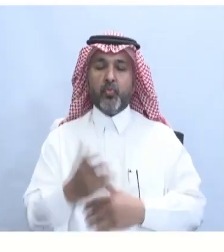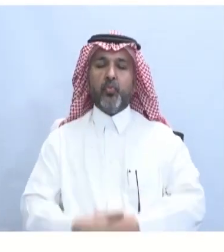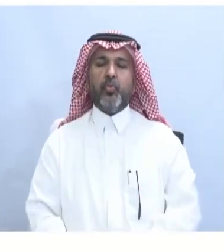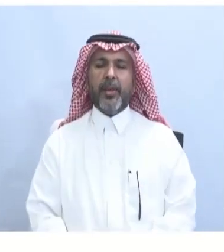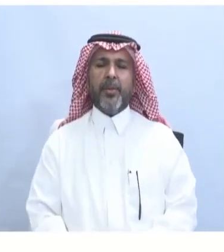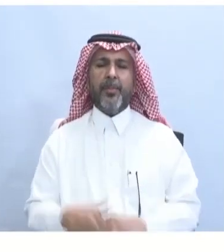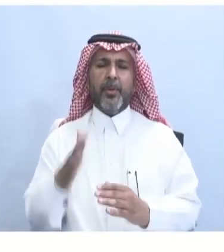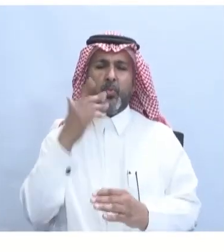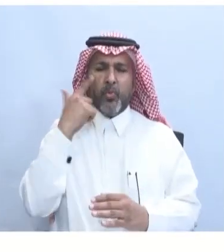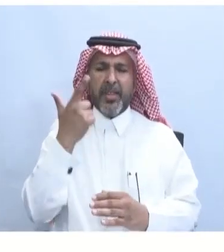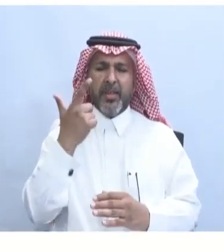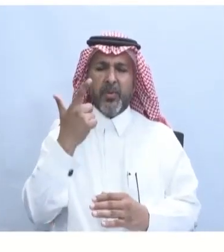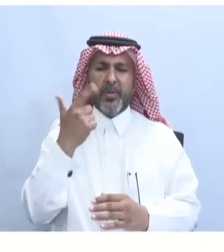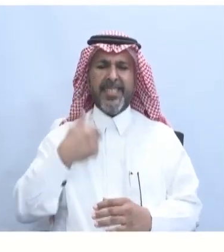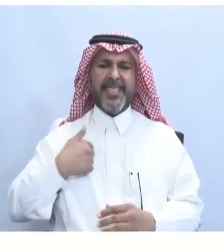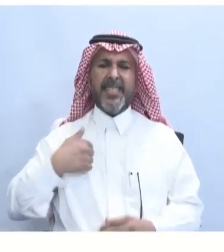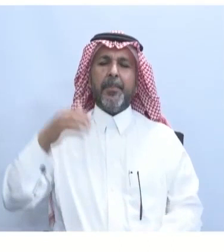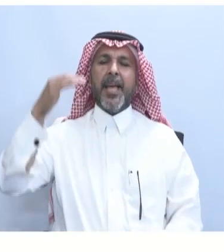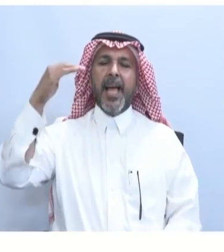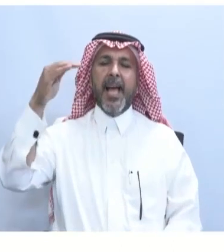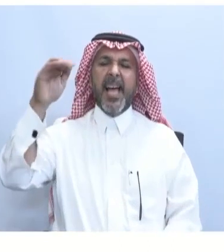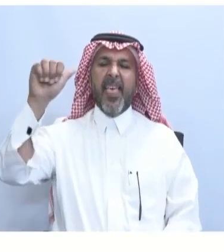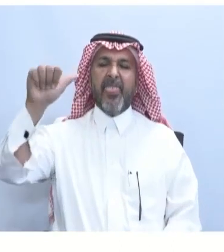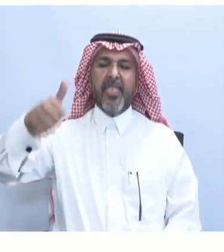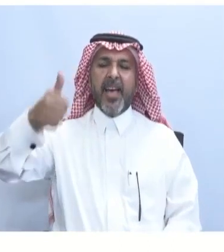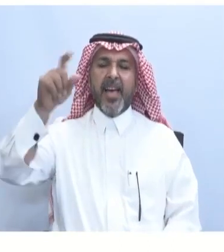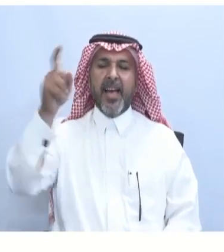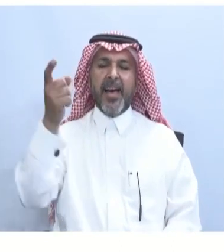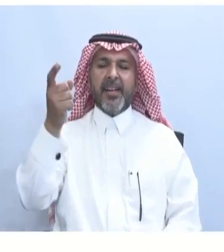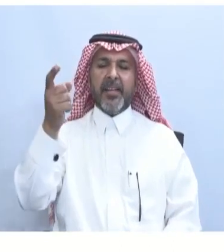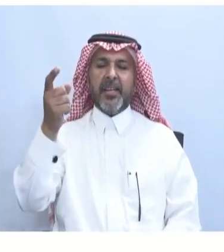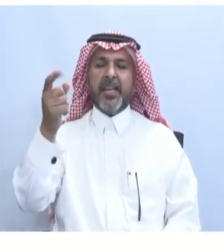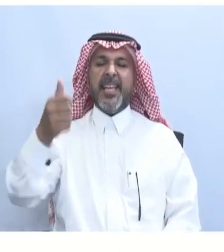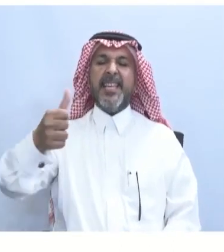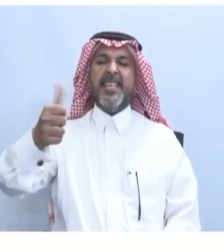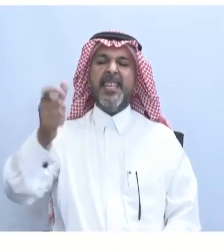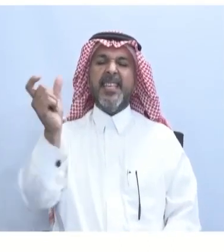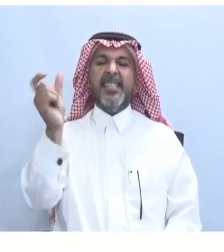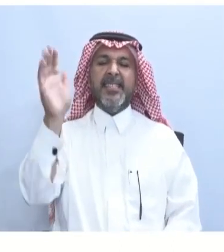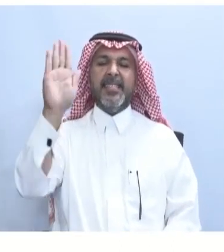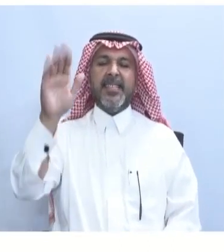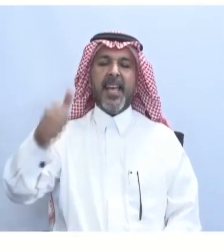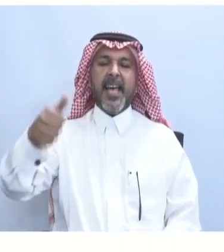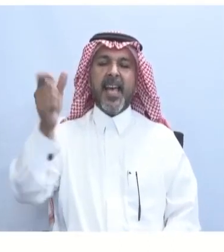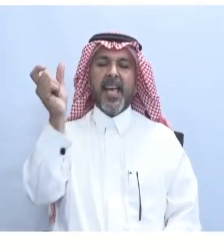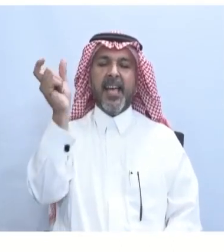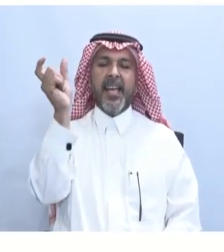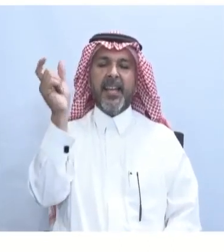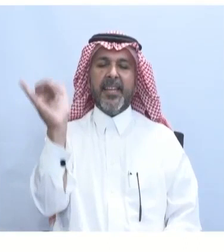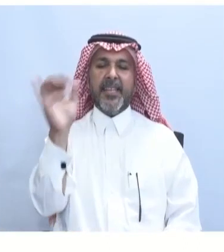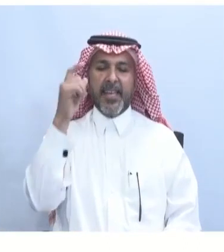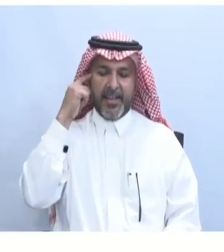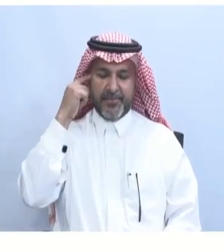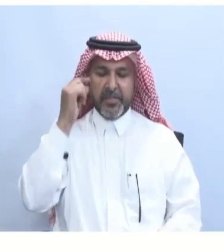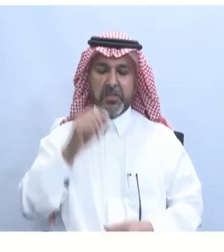انسانيه عندما نقول انسانيه اذا هي تشمل الانسان الذي يعيش على